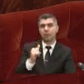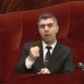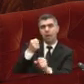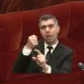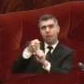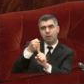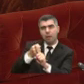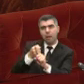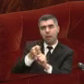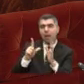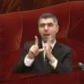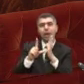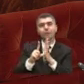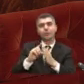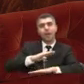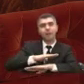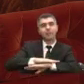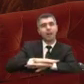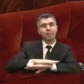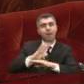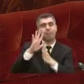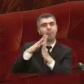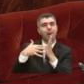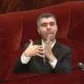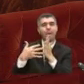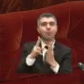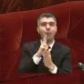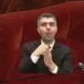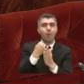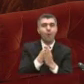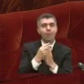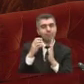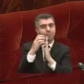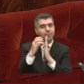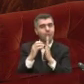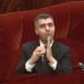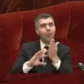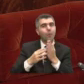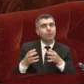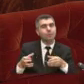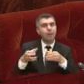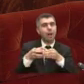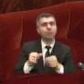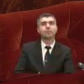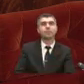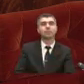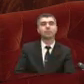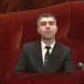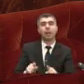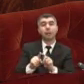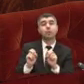في الدستور، وكذا برنامجها الحكومي الذي يمثل القاسم المشترك بين مكوناتها. لذلك فإنها